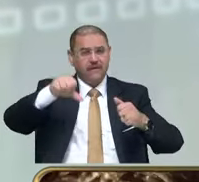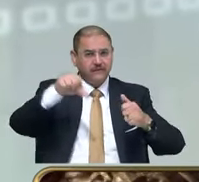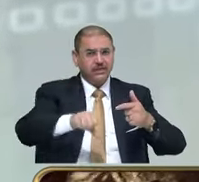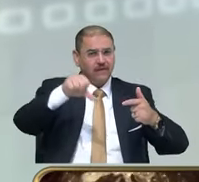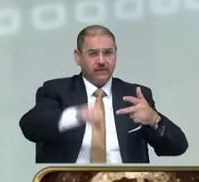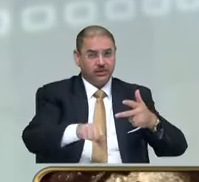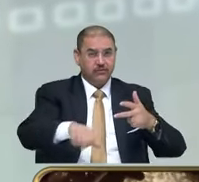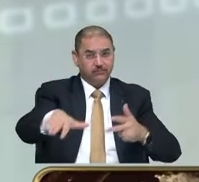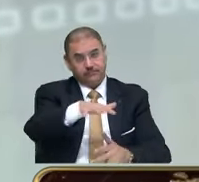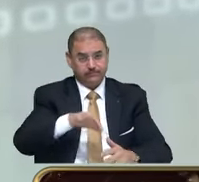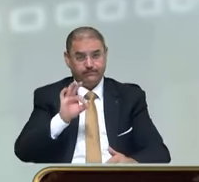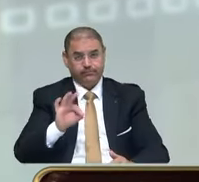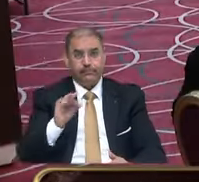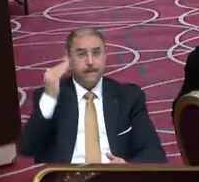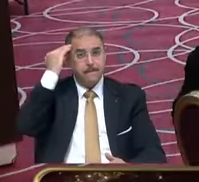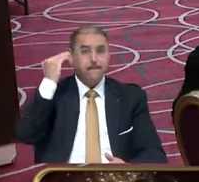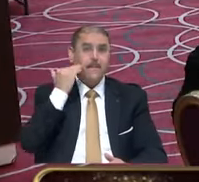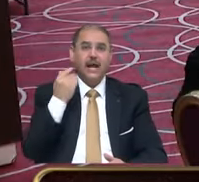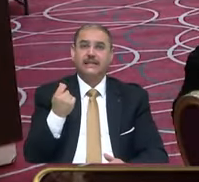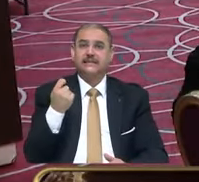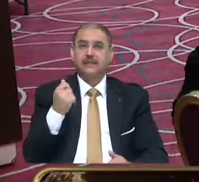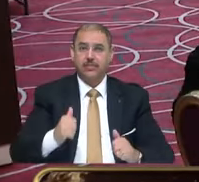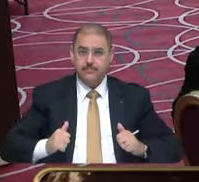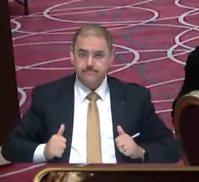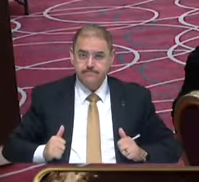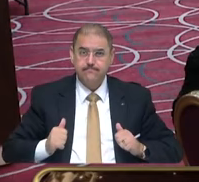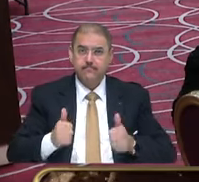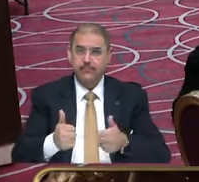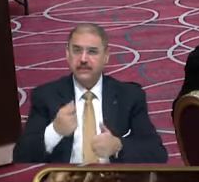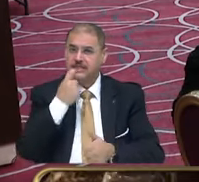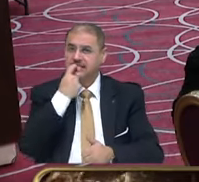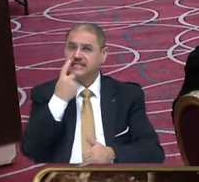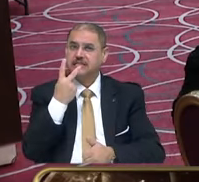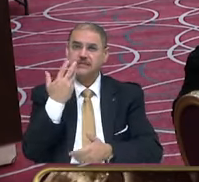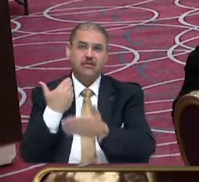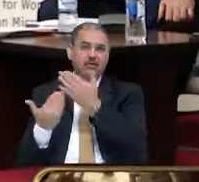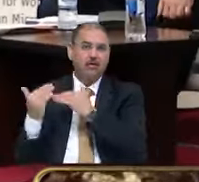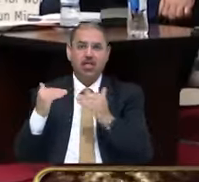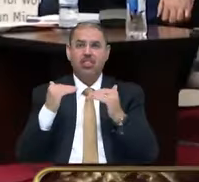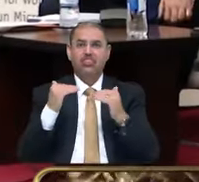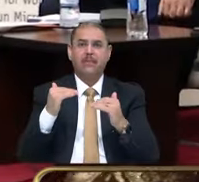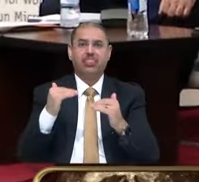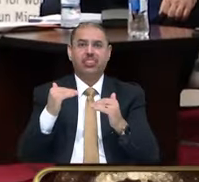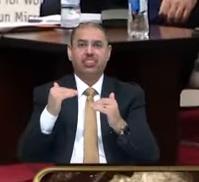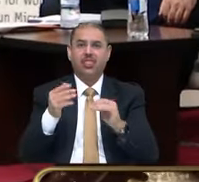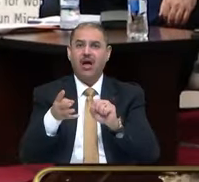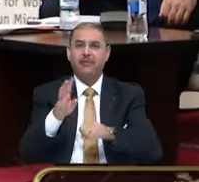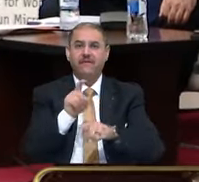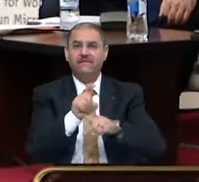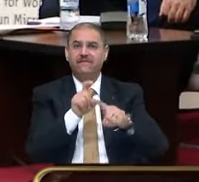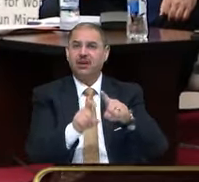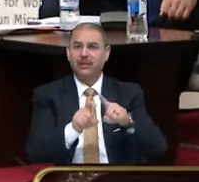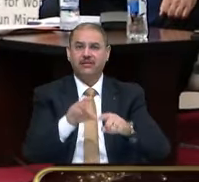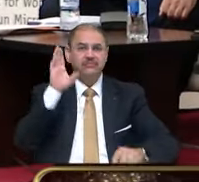أن معدلات المشاركة الاقتصادية للمرأة في الأردن على حالها منذ سنوات، إذ ما تزال عند